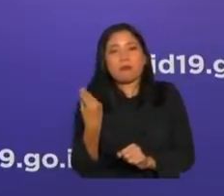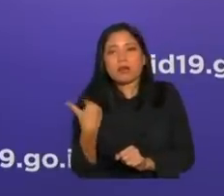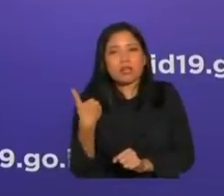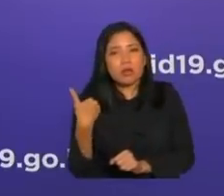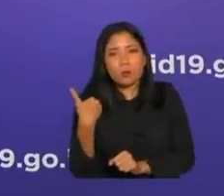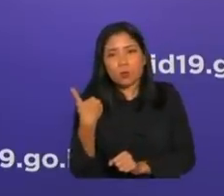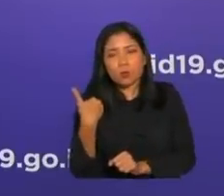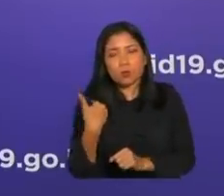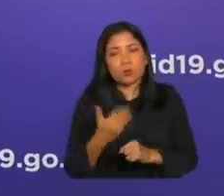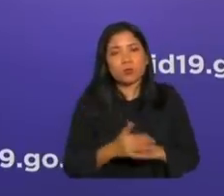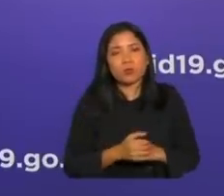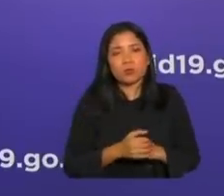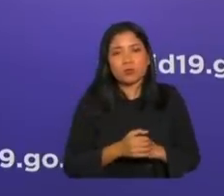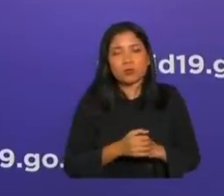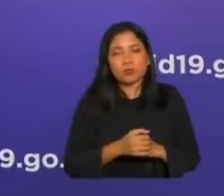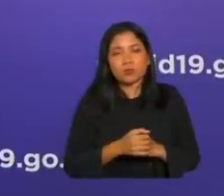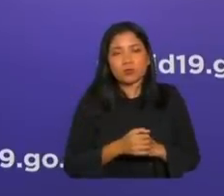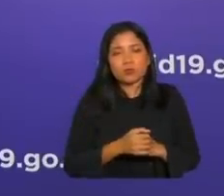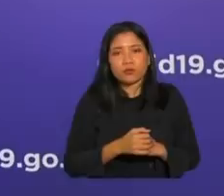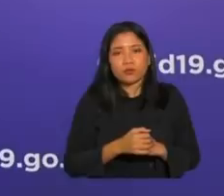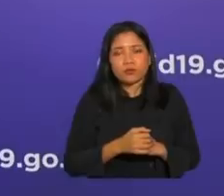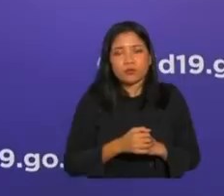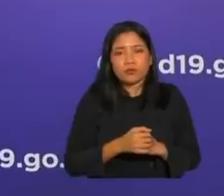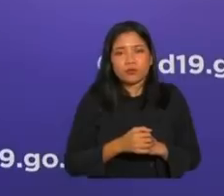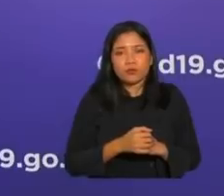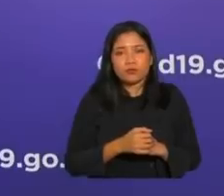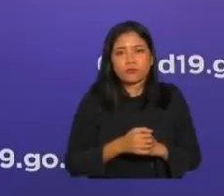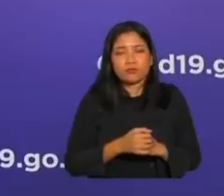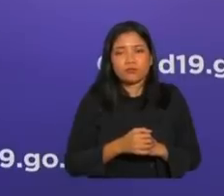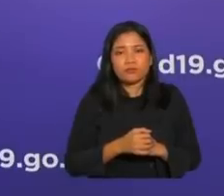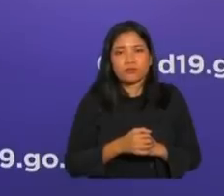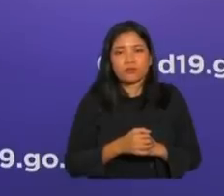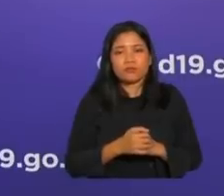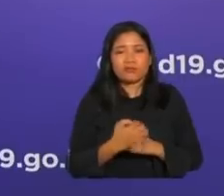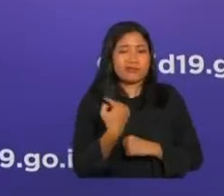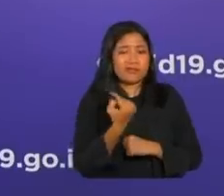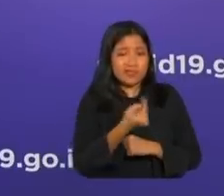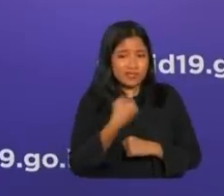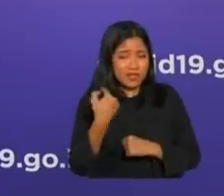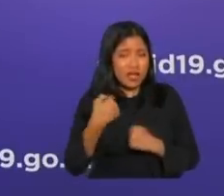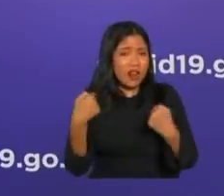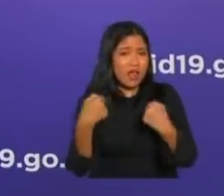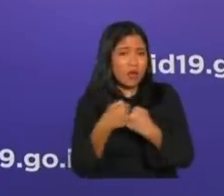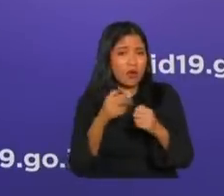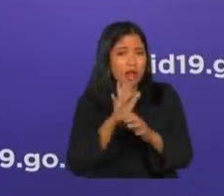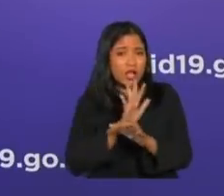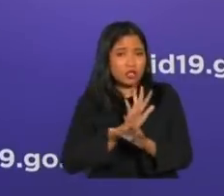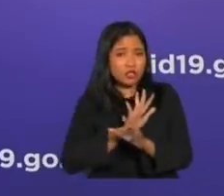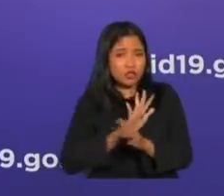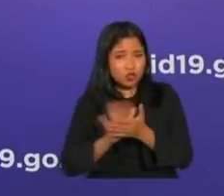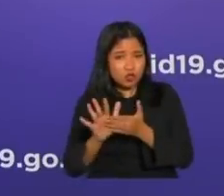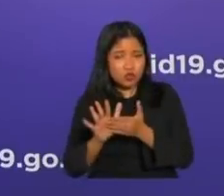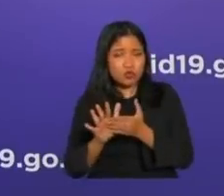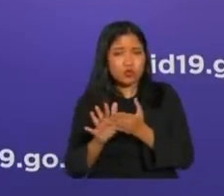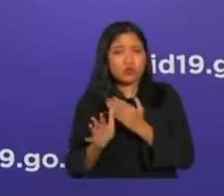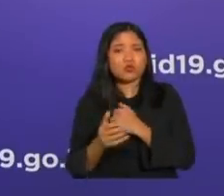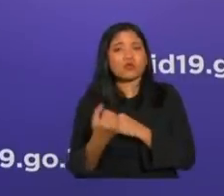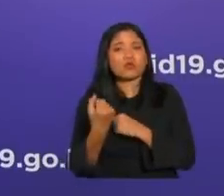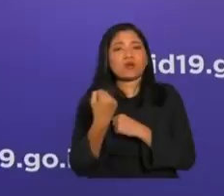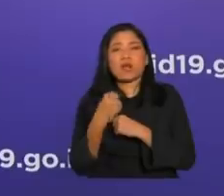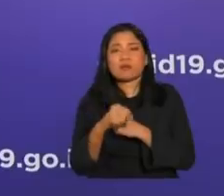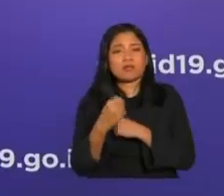Ayo kita belum mampu untuk melawan secara langsung karena memang belum ada